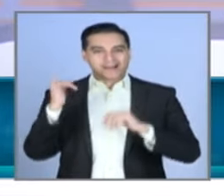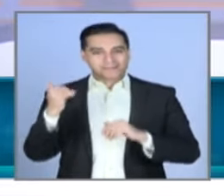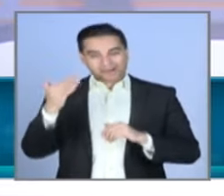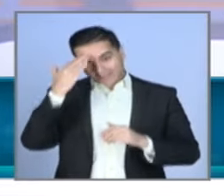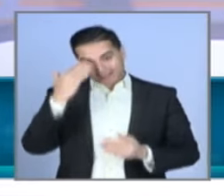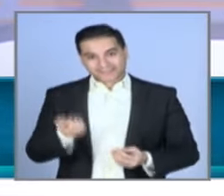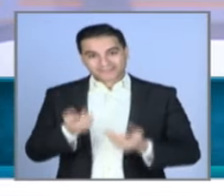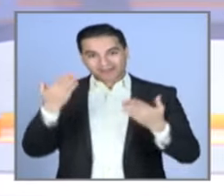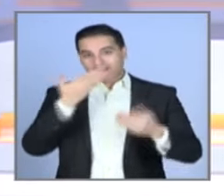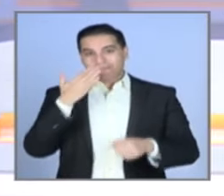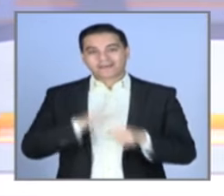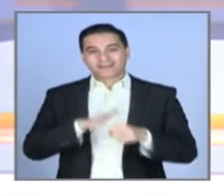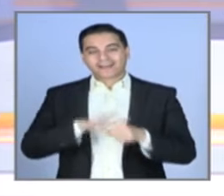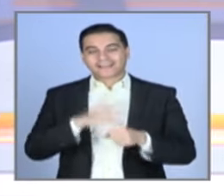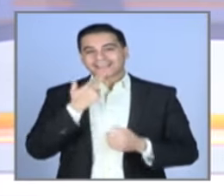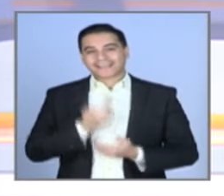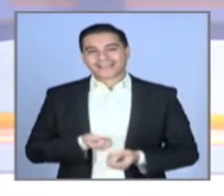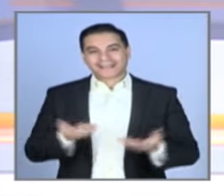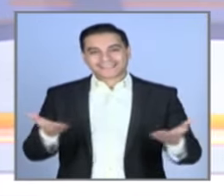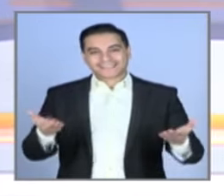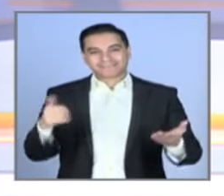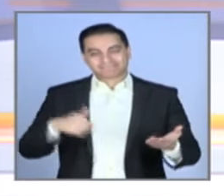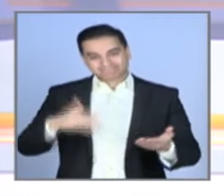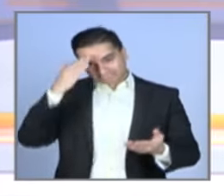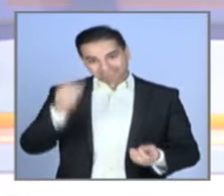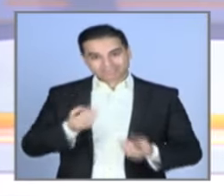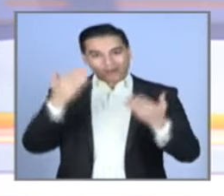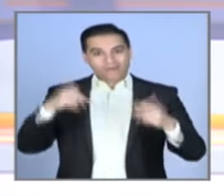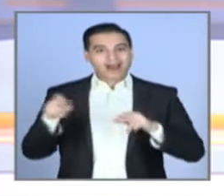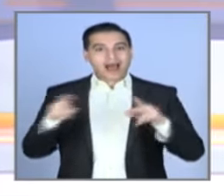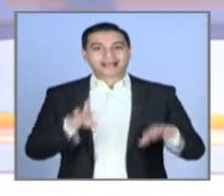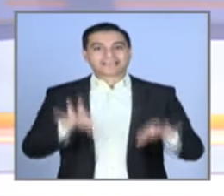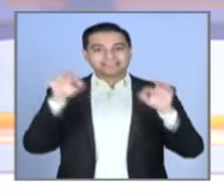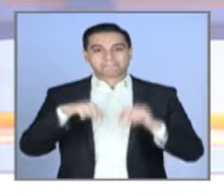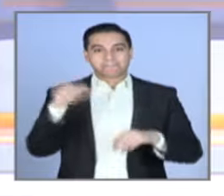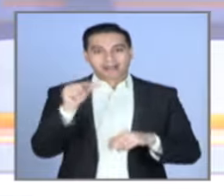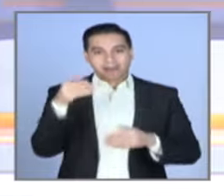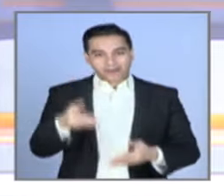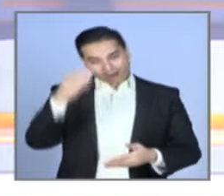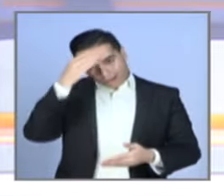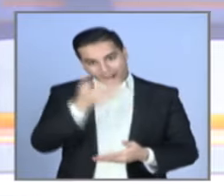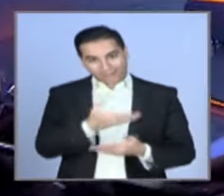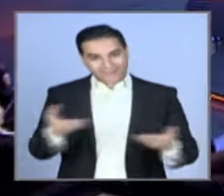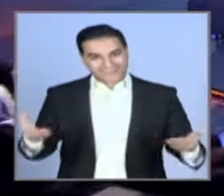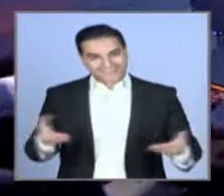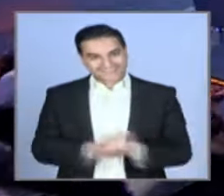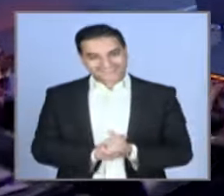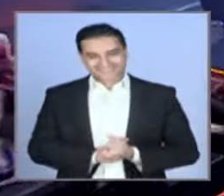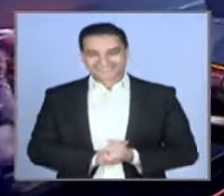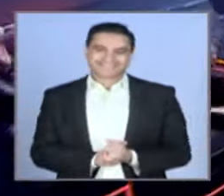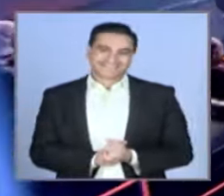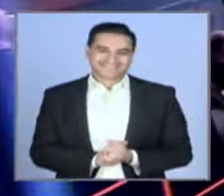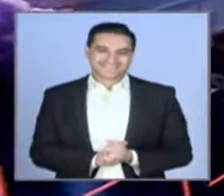العربي، رمضان كريم واهلا ومرحبا بكم، وحلقه جديده من برنامج العباقره.